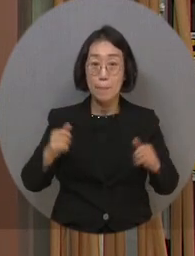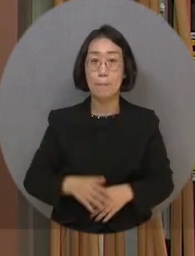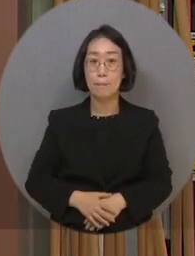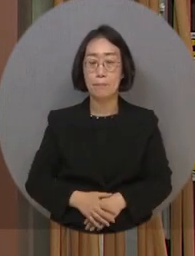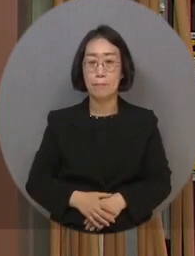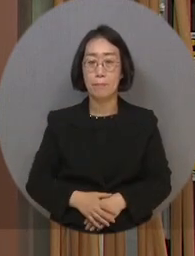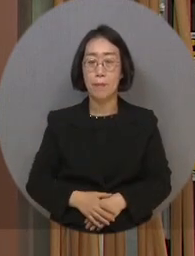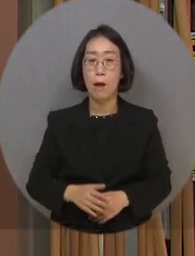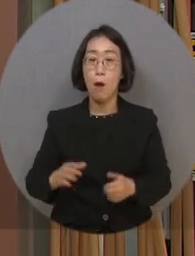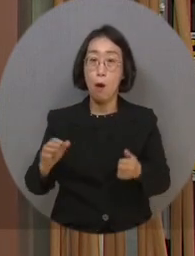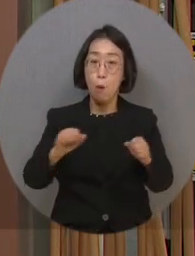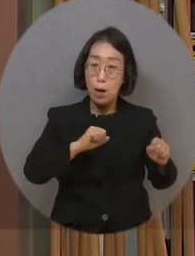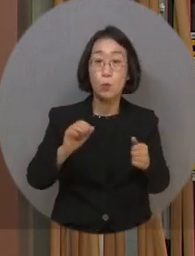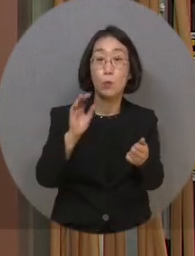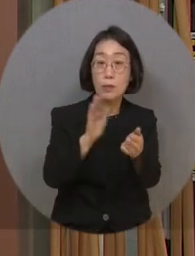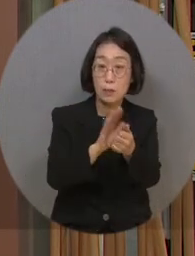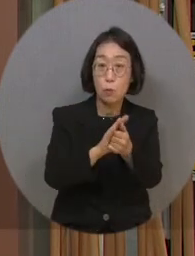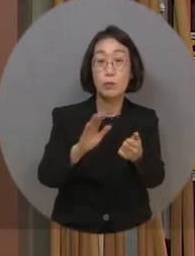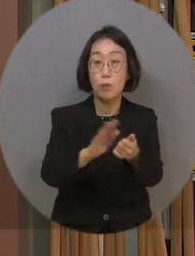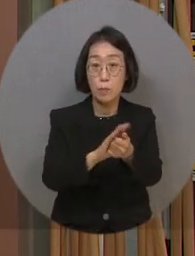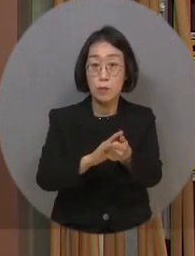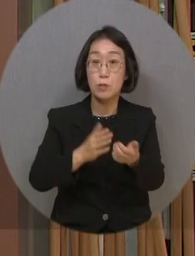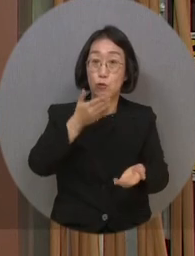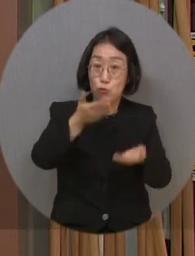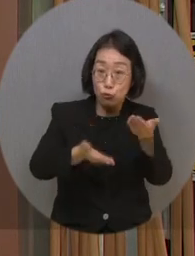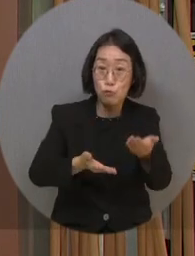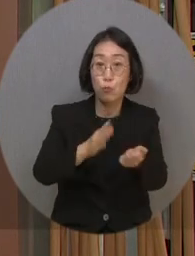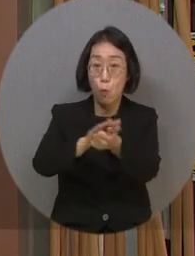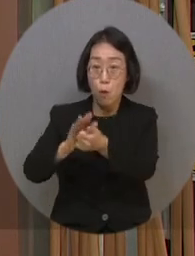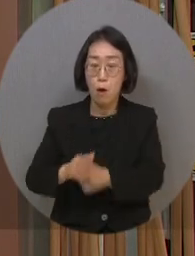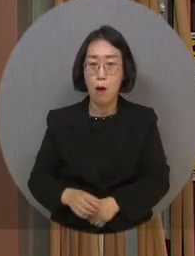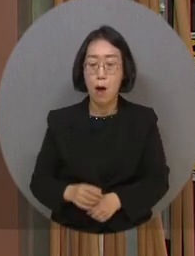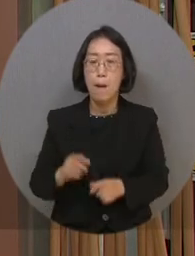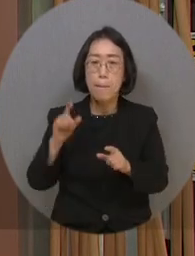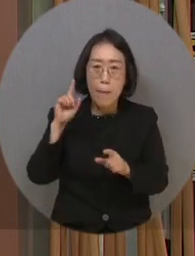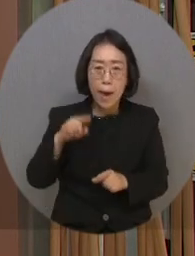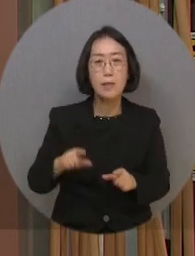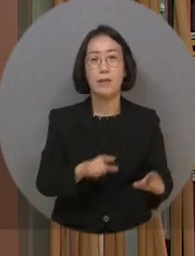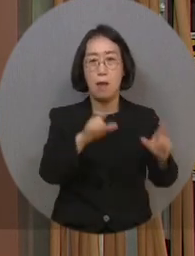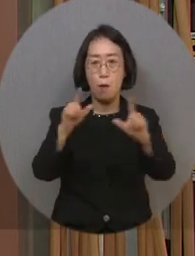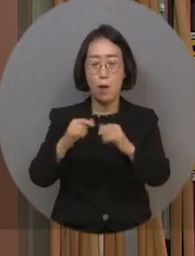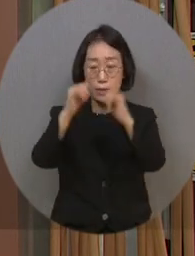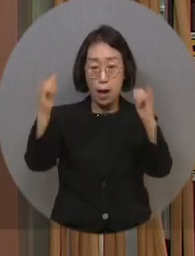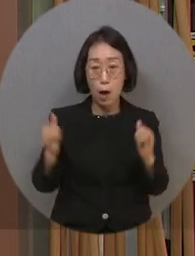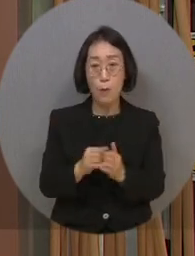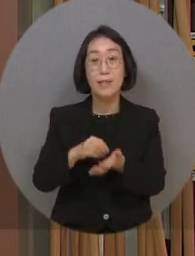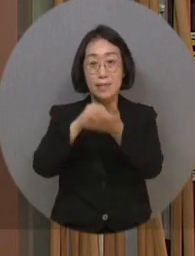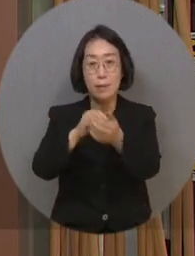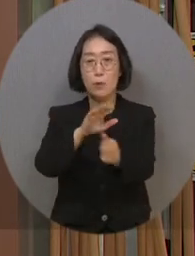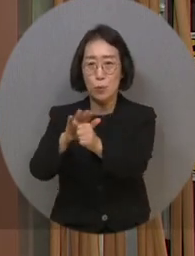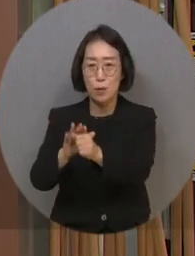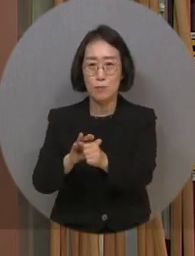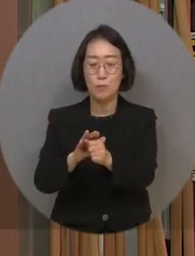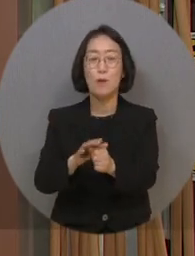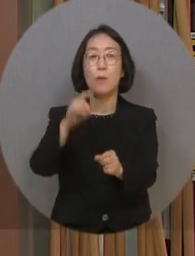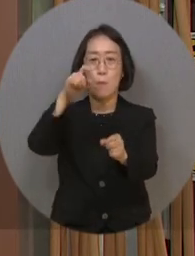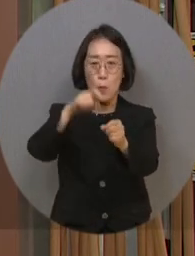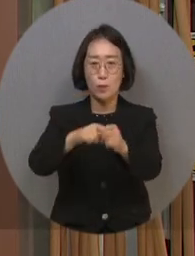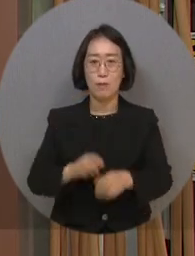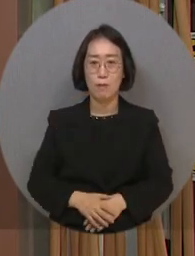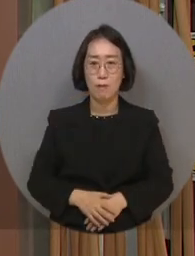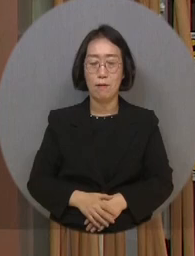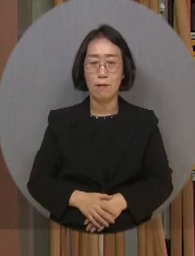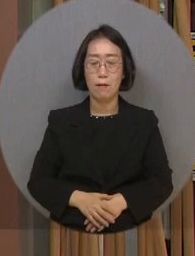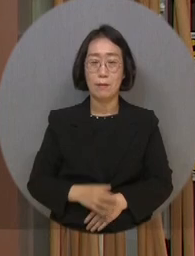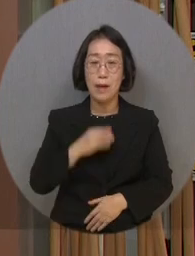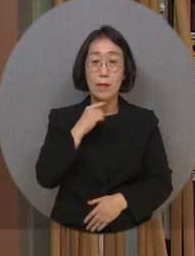장애인에게 활동지원 서비스를 제공하여 장애인의 일상생활과 사회 참여를 지원하는 제도입니다. 만